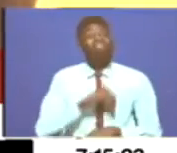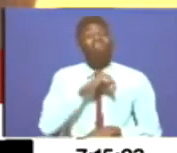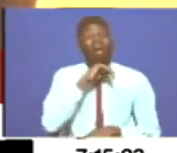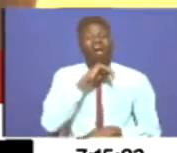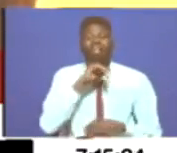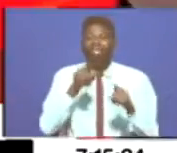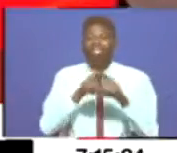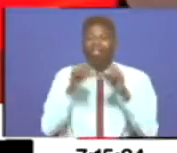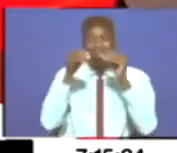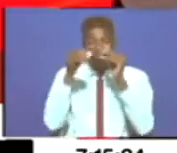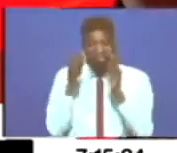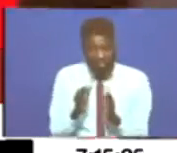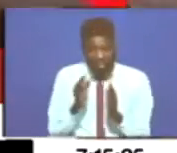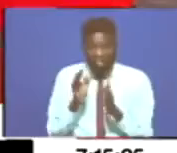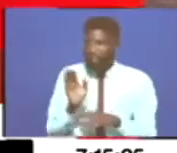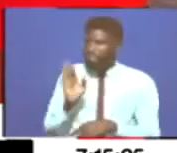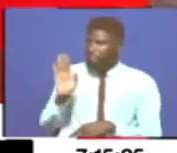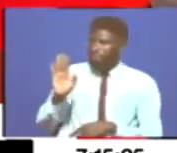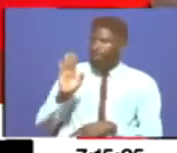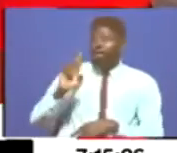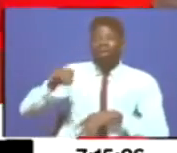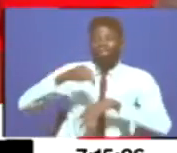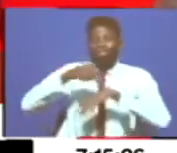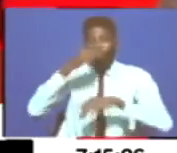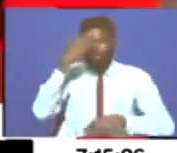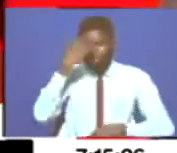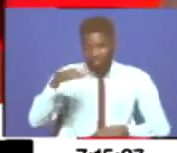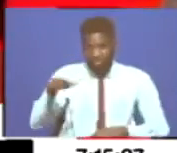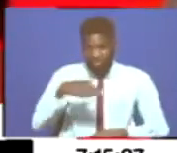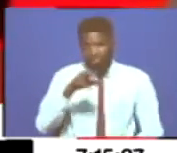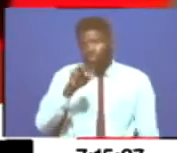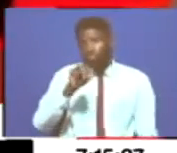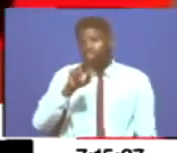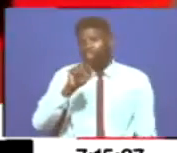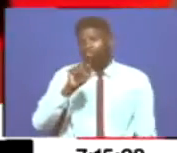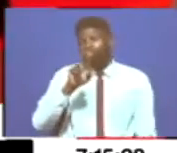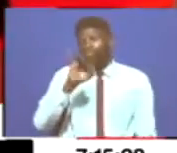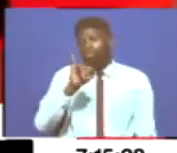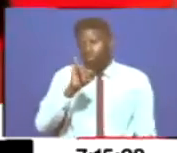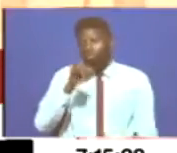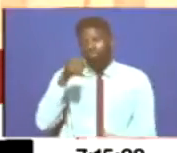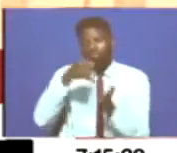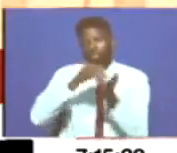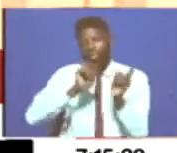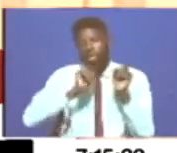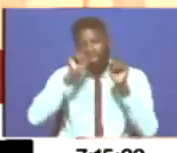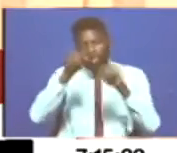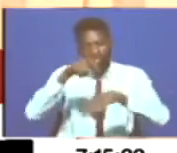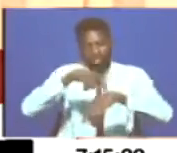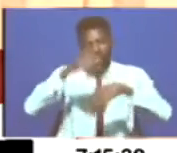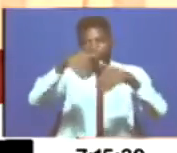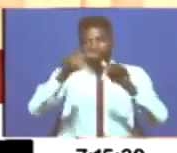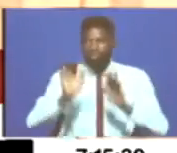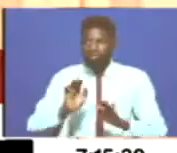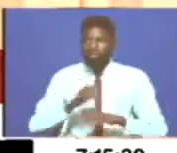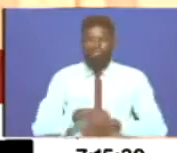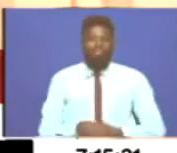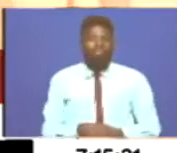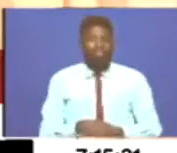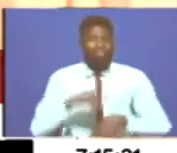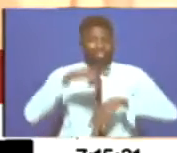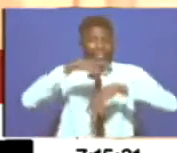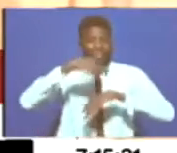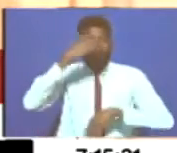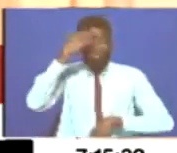wa bunge la taifa Justin Muturui ni miongoni mwa viongozi waliohudhuria mazishi yake. Kuingia kwa bunge tulikuwa na yeye